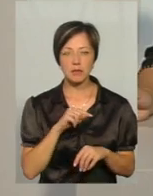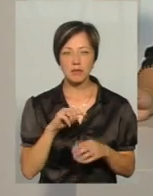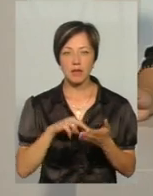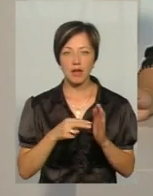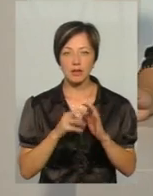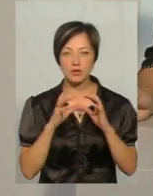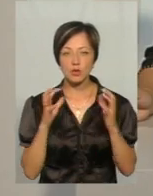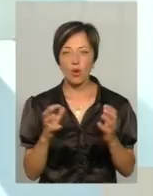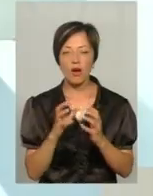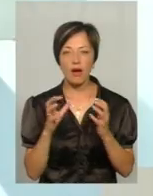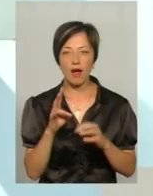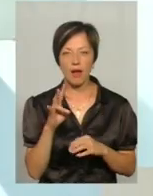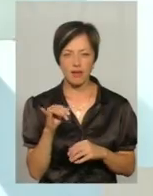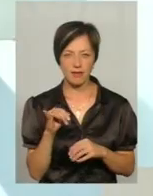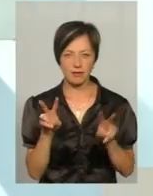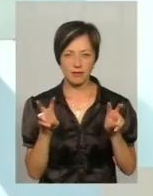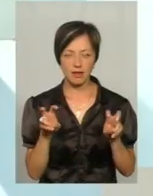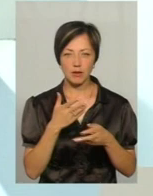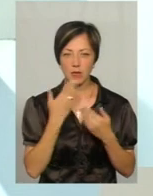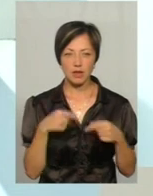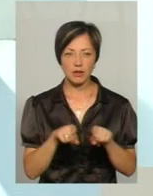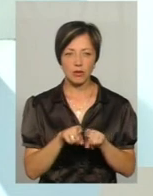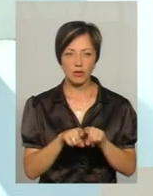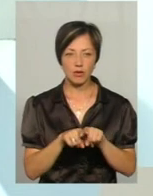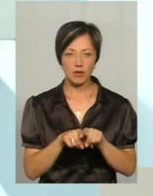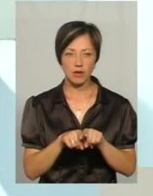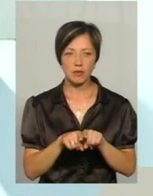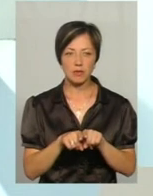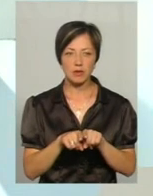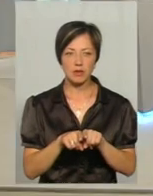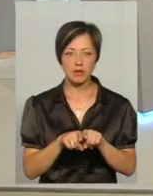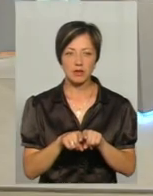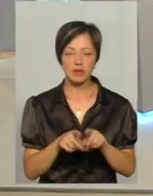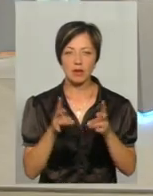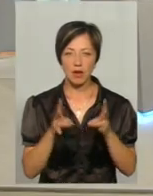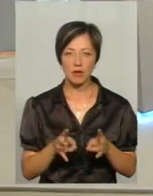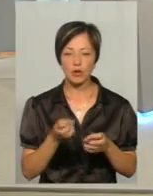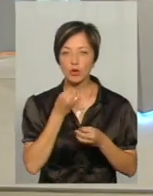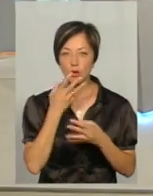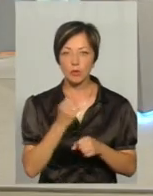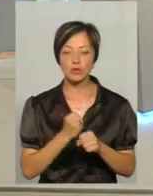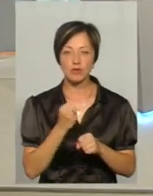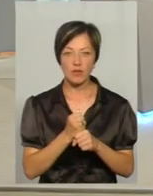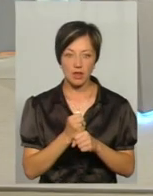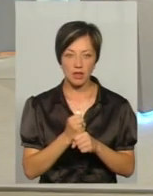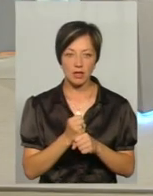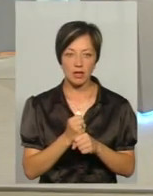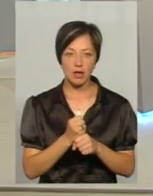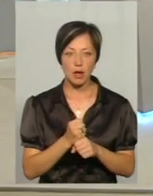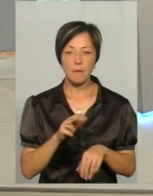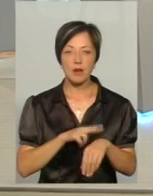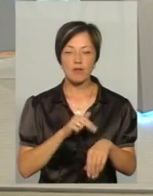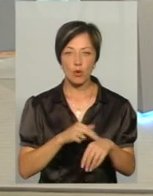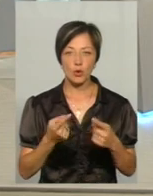вони, ну, немає такої глибини психологічної травми. Тут треба сказати, що добре спрацювали саме